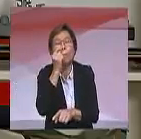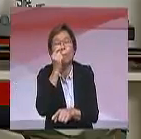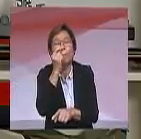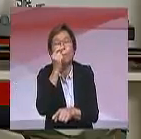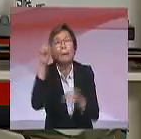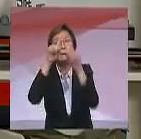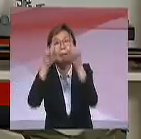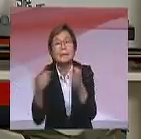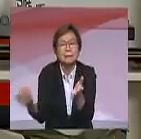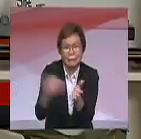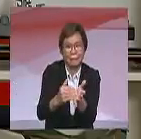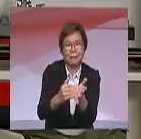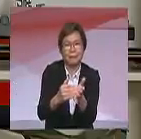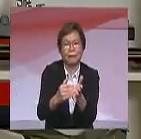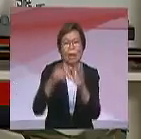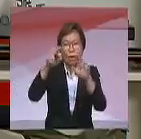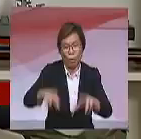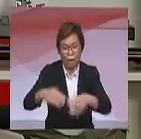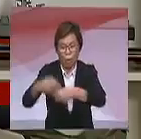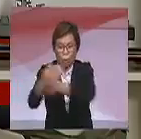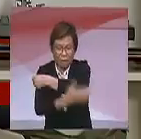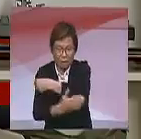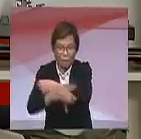test semula, iaitu warga asing ini,